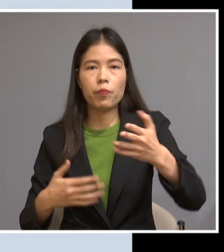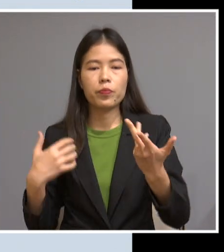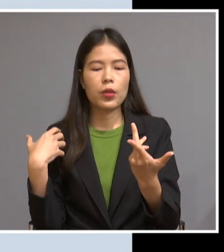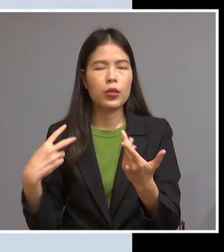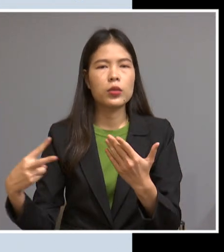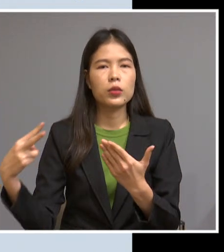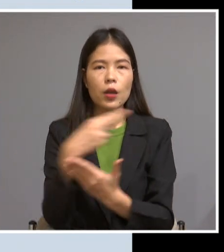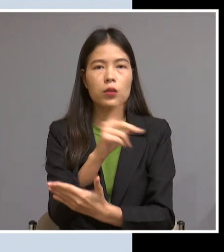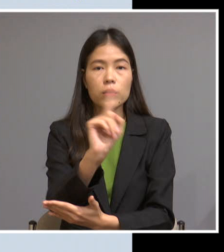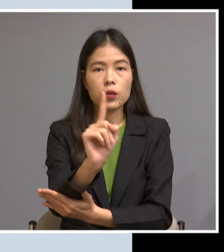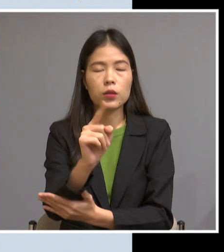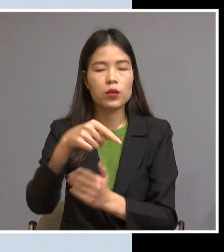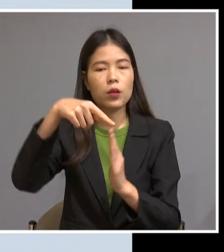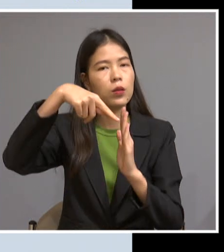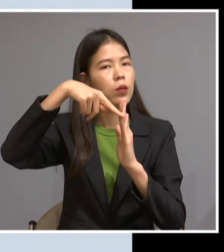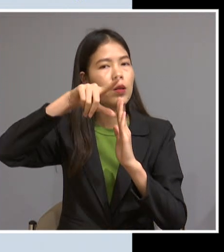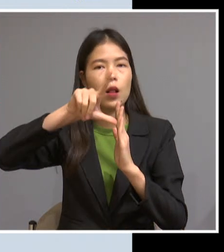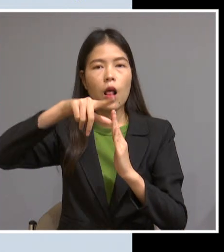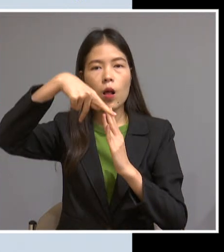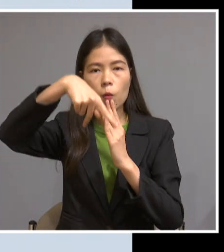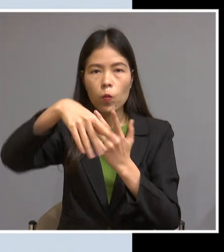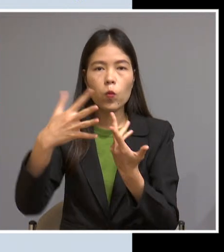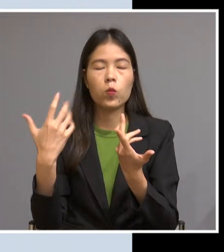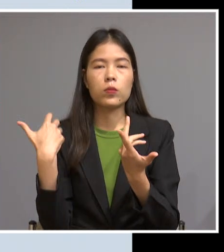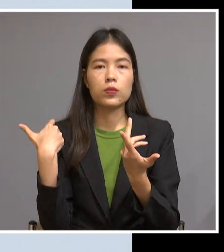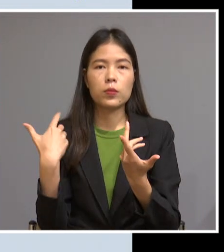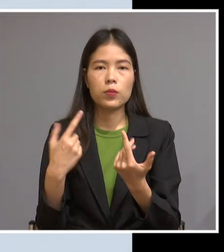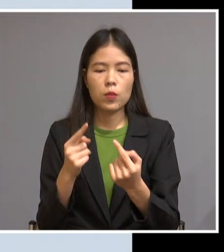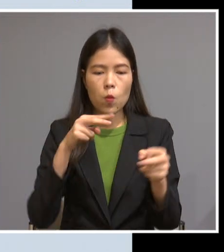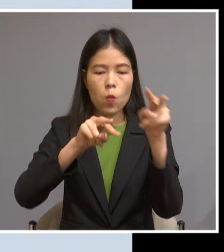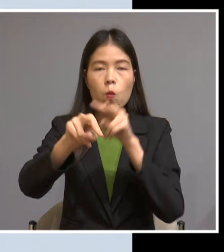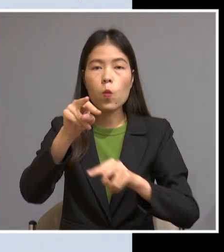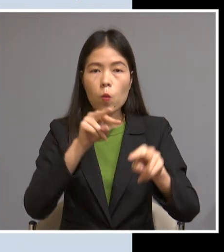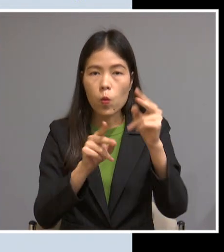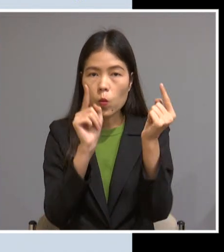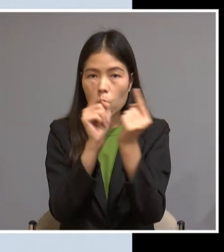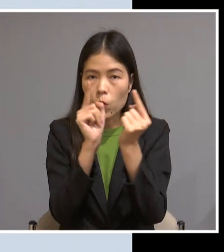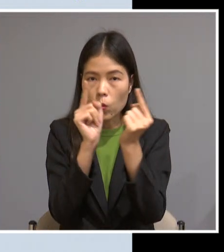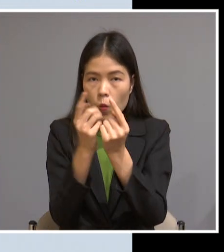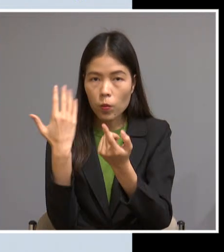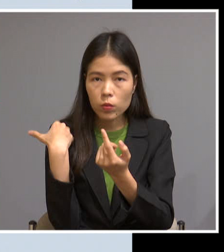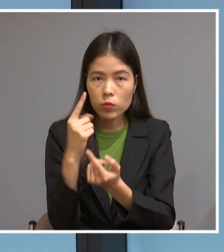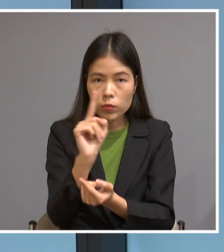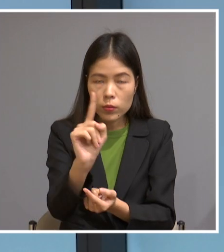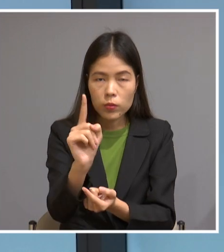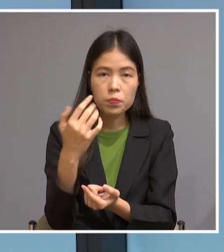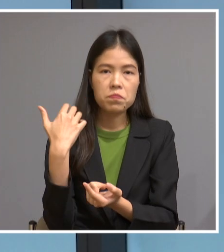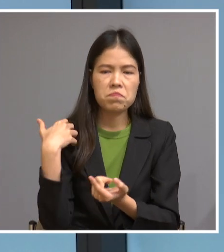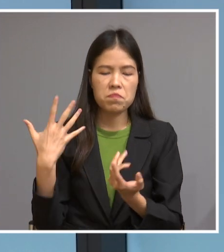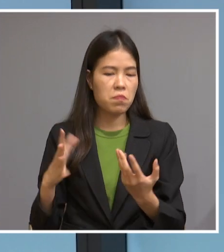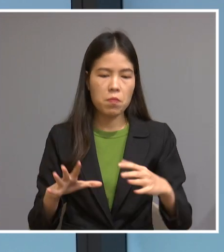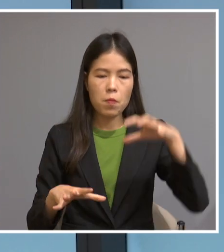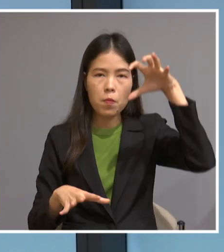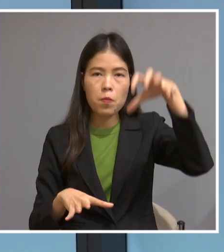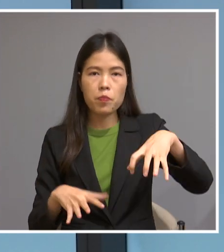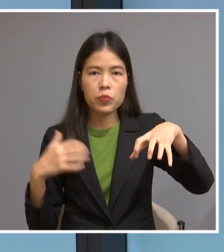บซึ่งตรงนี้นะครับหลงจากกสำรจเราพบว่าเรามีแล่งโราณสถานในระยะ 1 กิโลเมตรตามแน